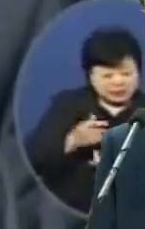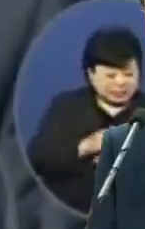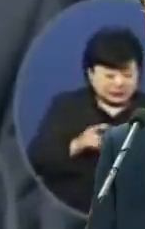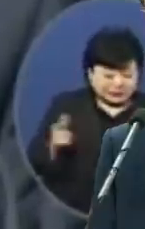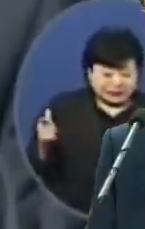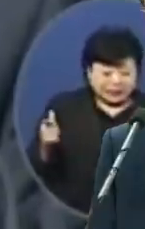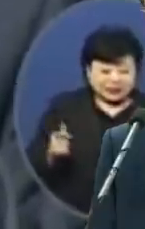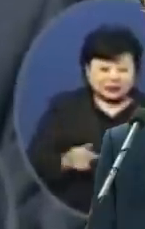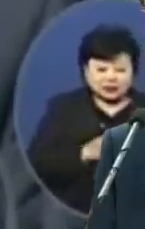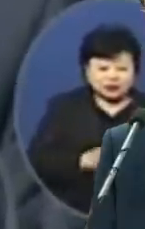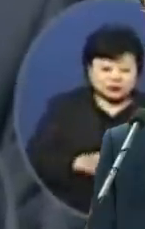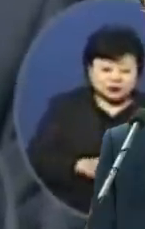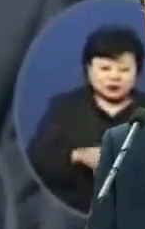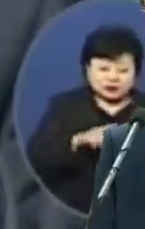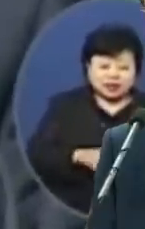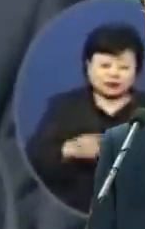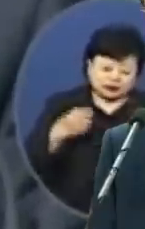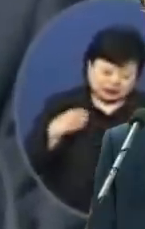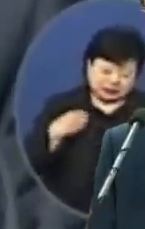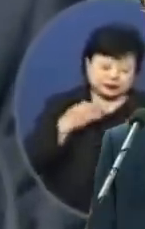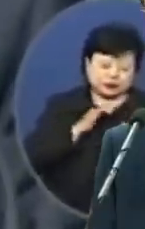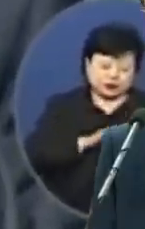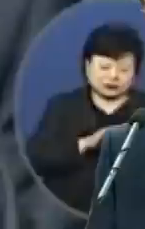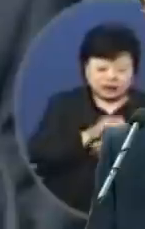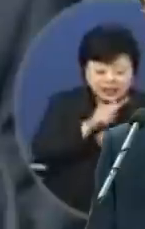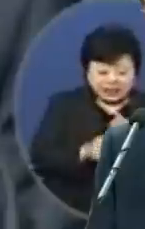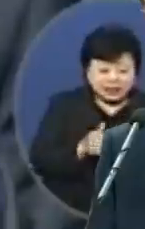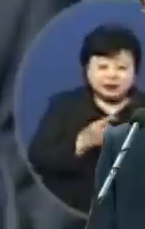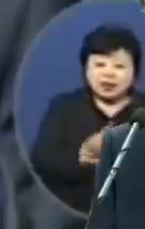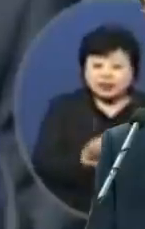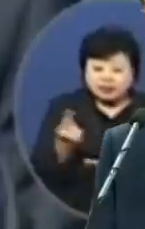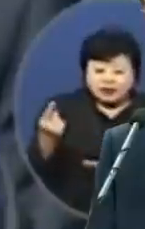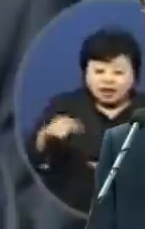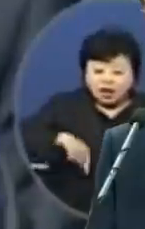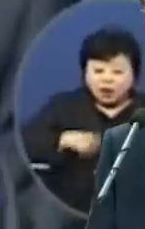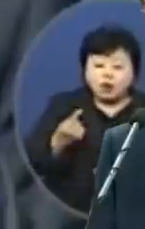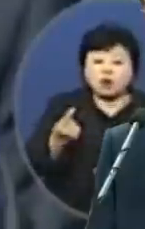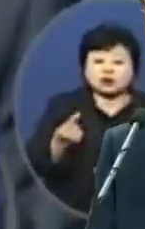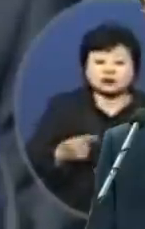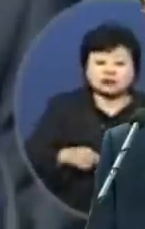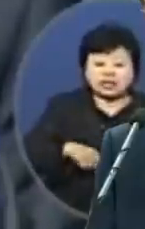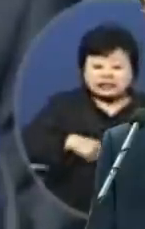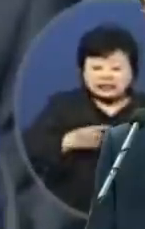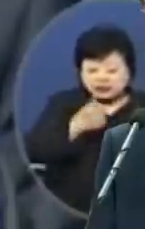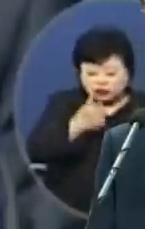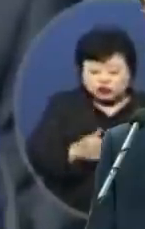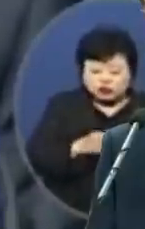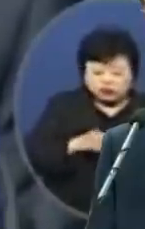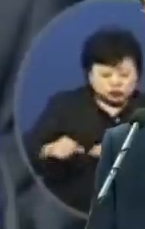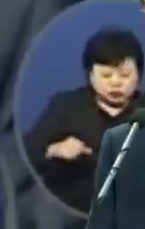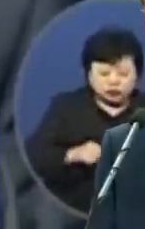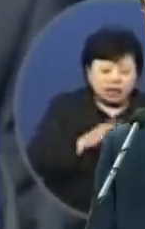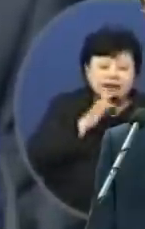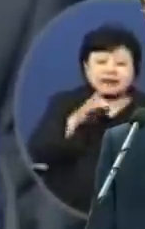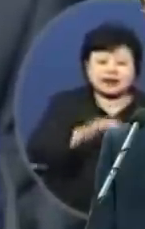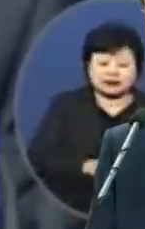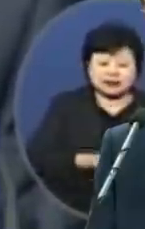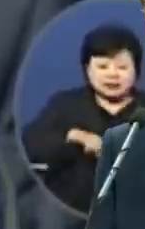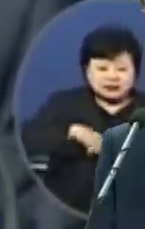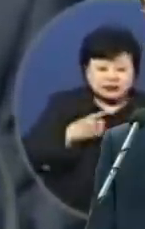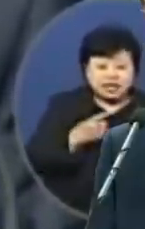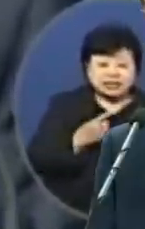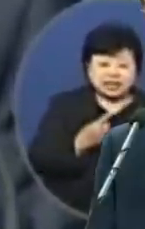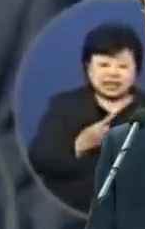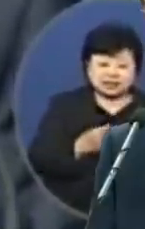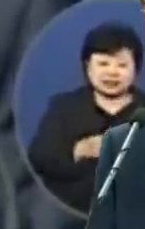않습니다. 주님께서 책임져 주시는 것입니다. 하나님을 떠난 독립된 주인 노릇을 해서는 안 됩니다. 자기가